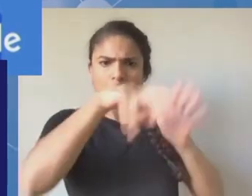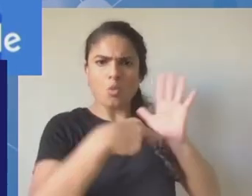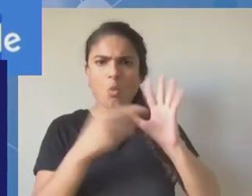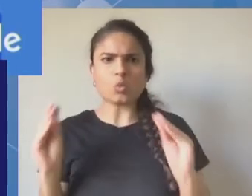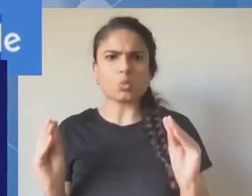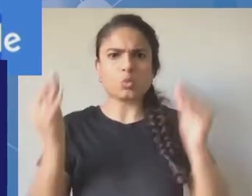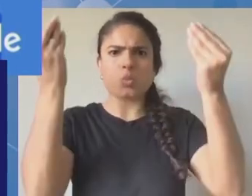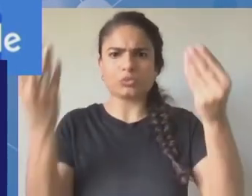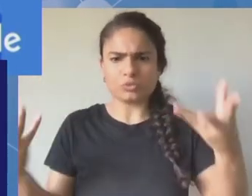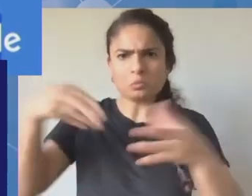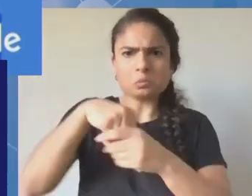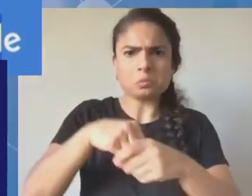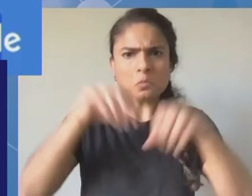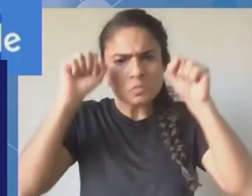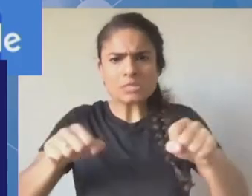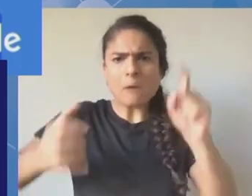注，